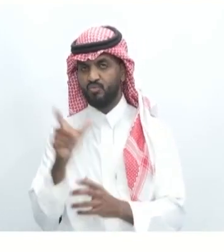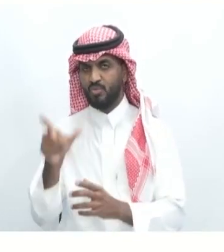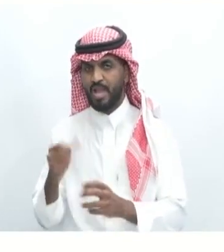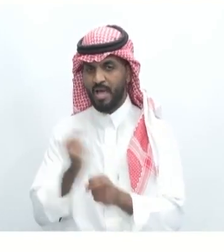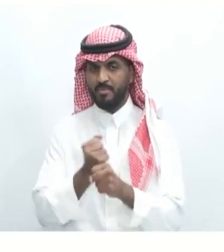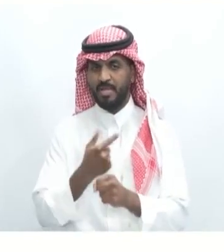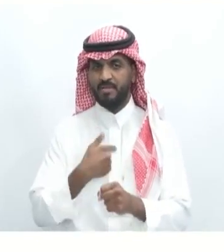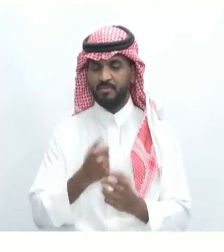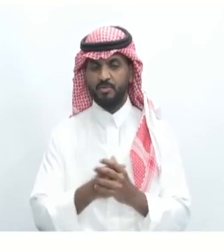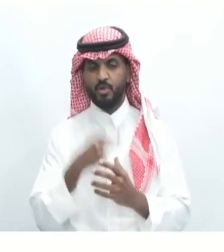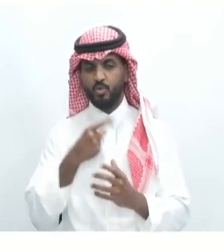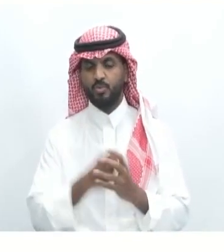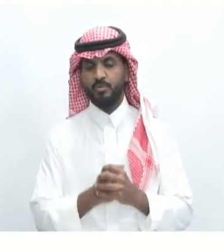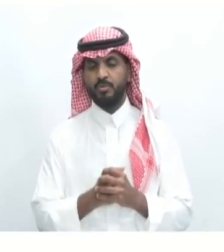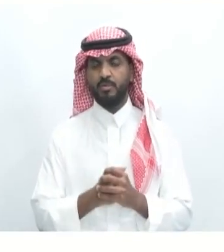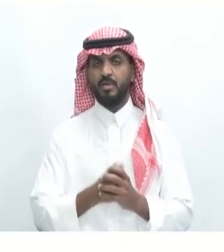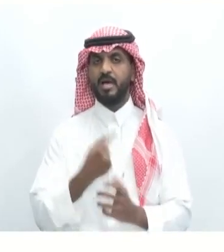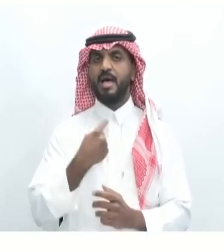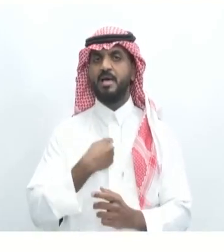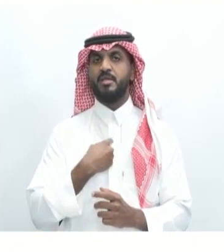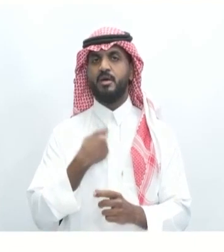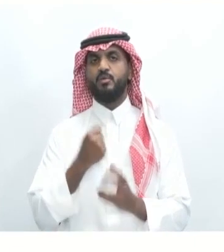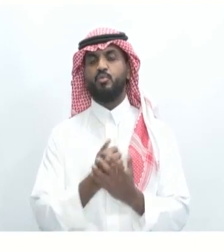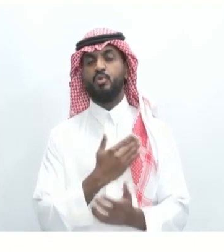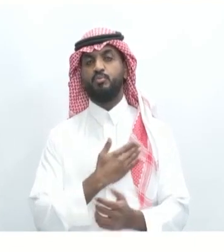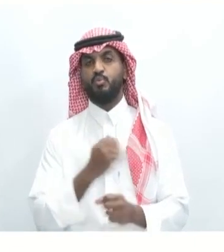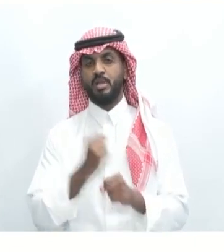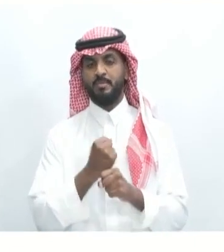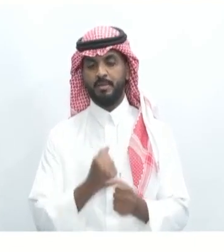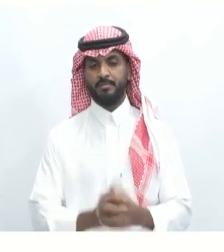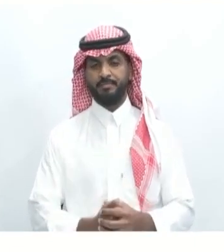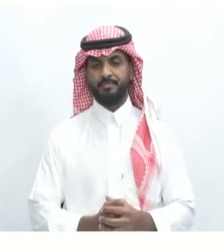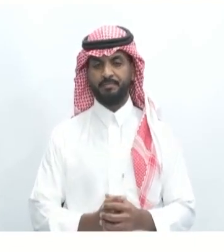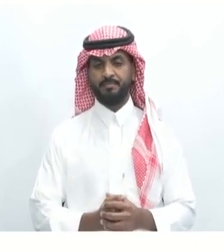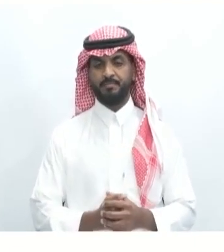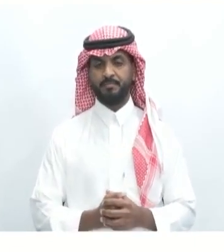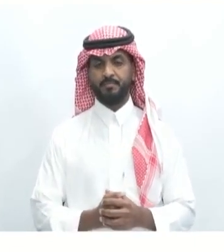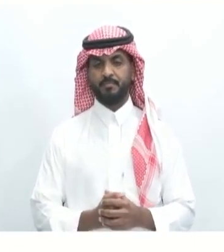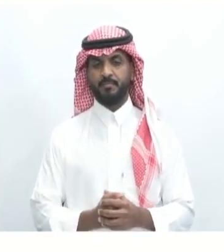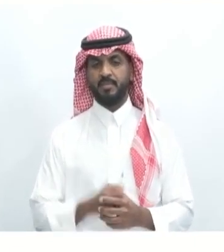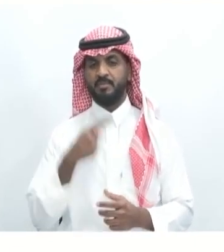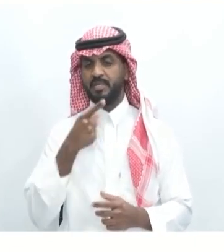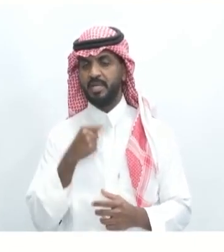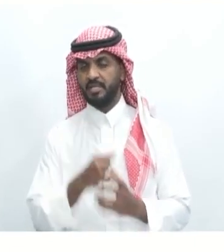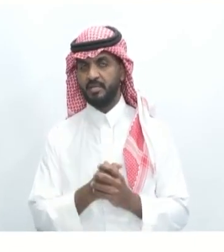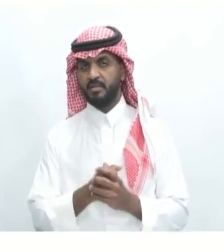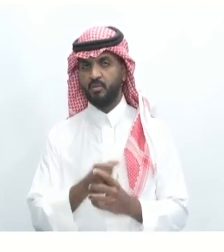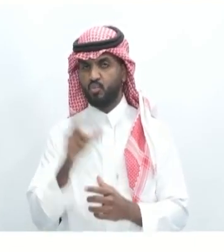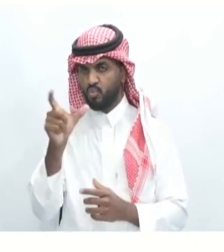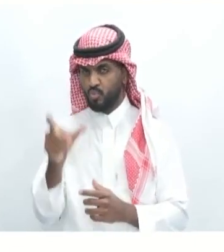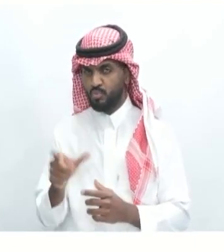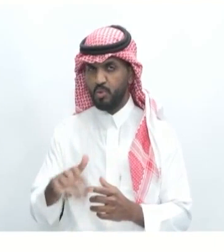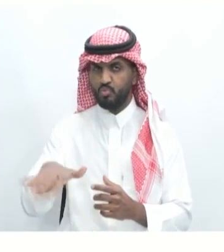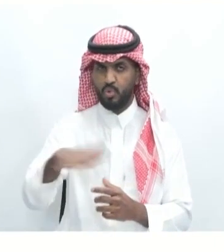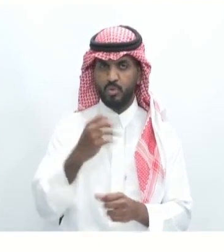العامل عن نفسه ماذا سيقول انا احب العمل وعندما يتحدث العمال